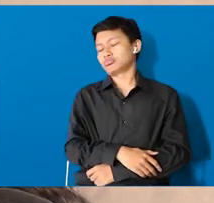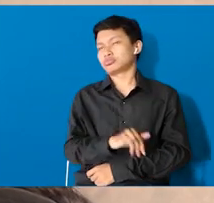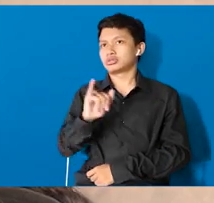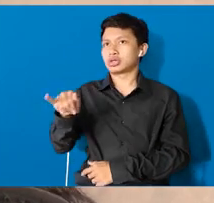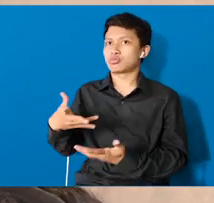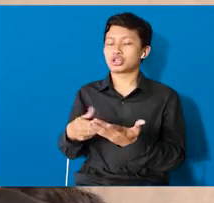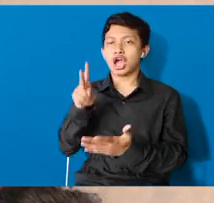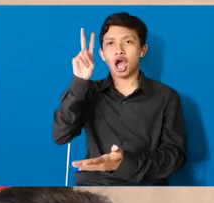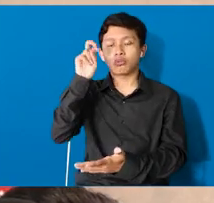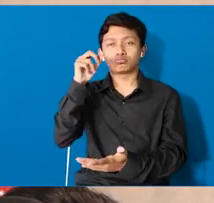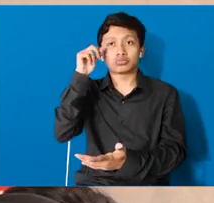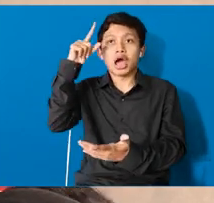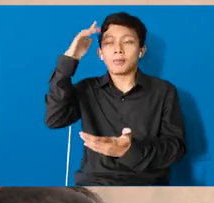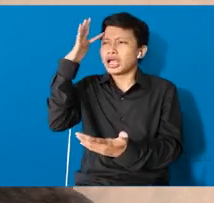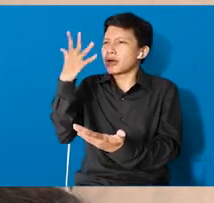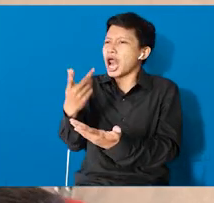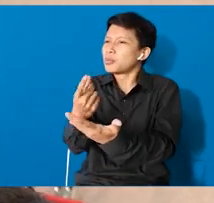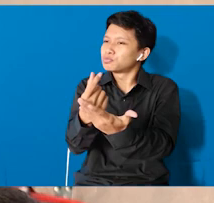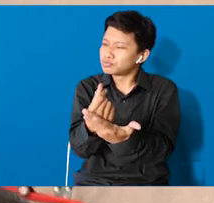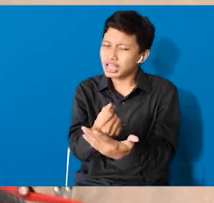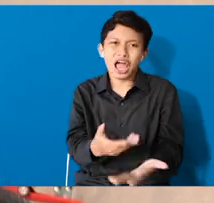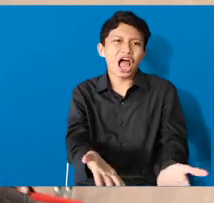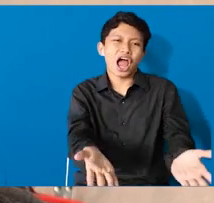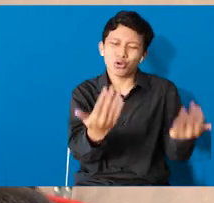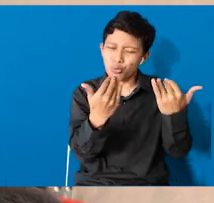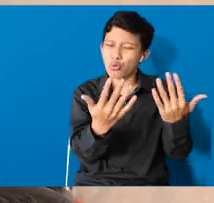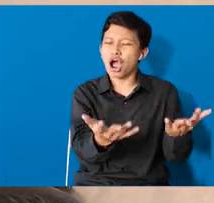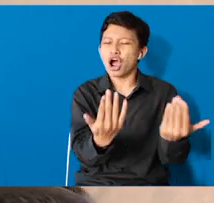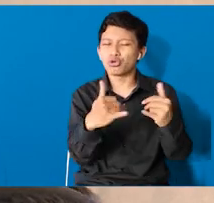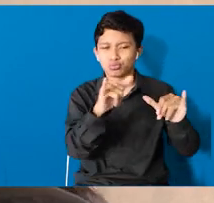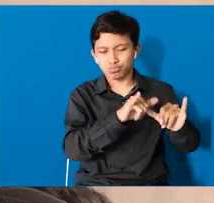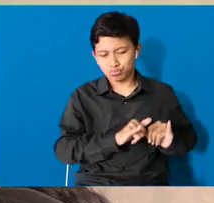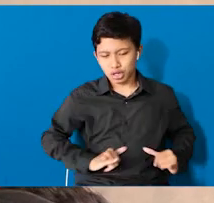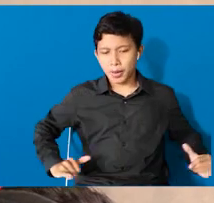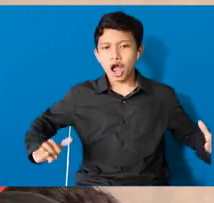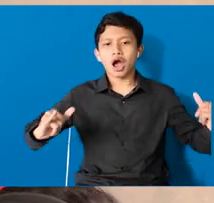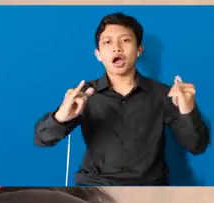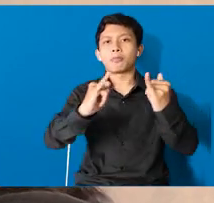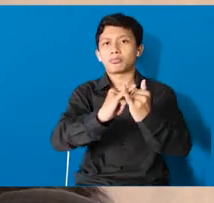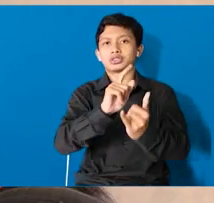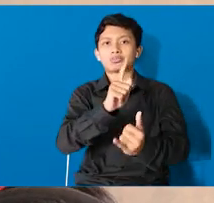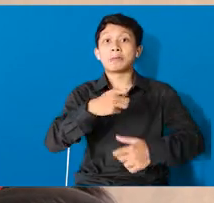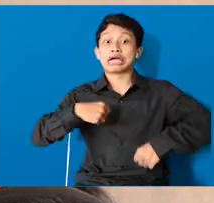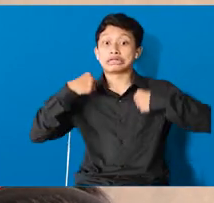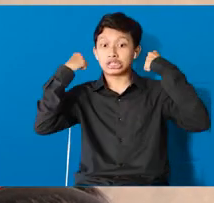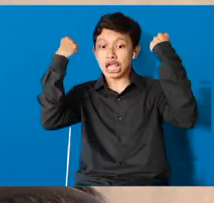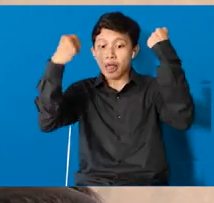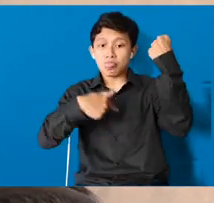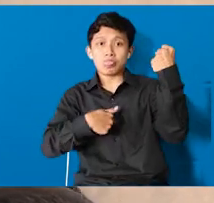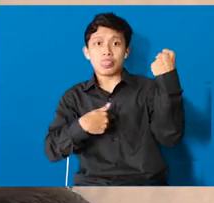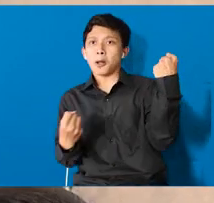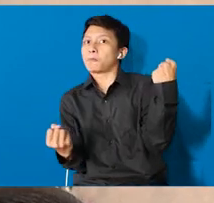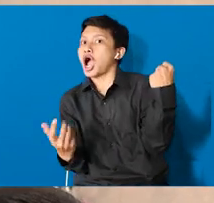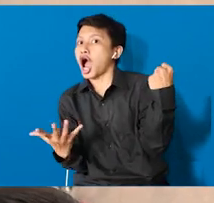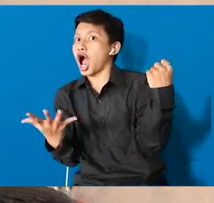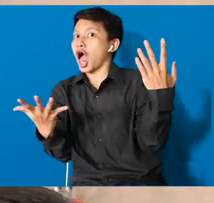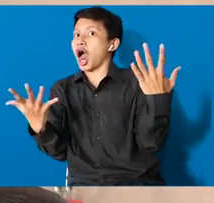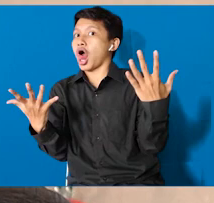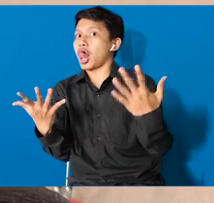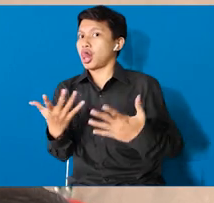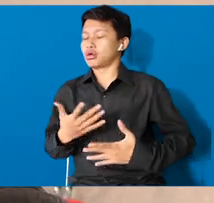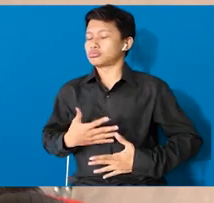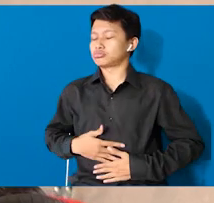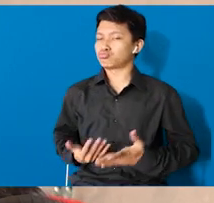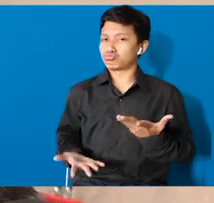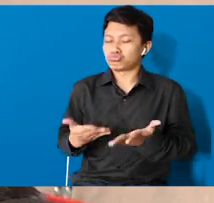ada atau tidak ada dana, mari kita berkumpul, karena kesehatan itu mahal harganya. Jadi meskipun hanya dibatasi